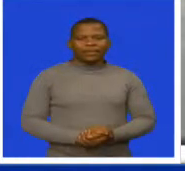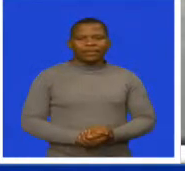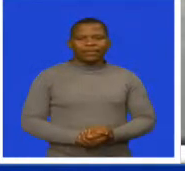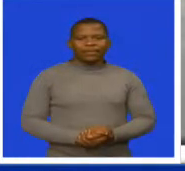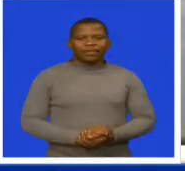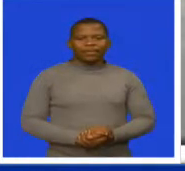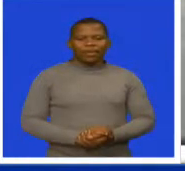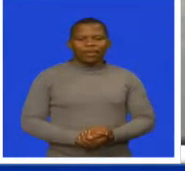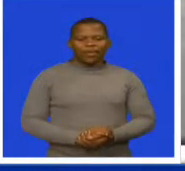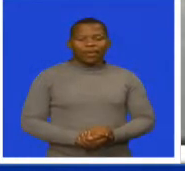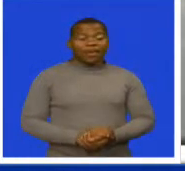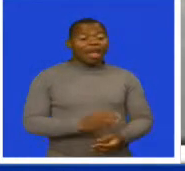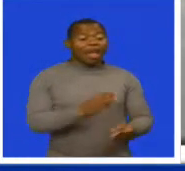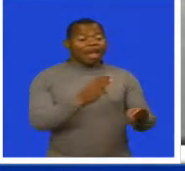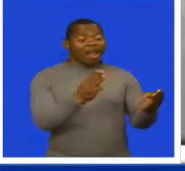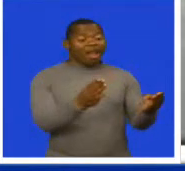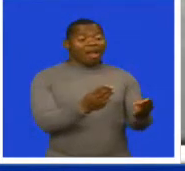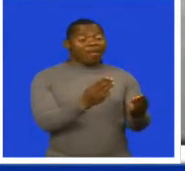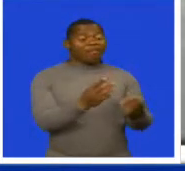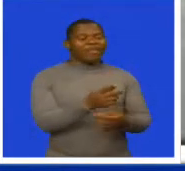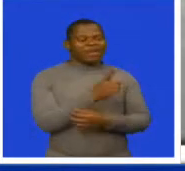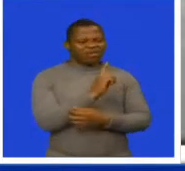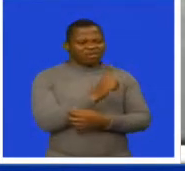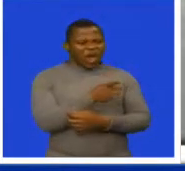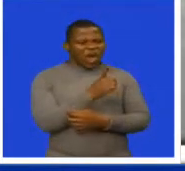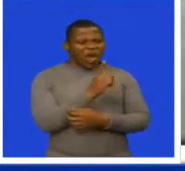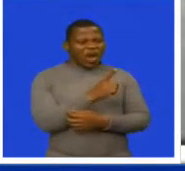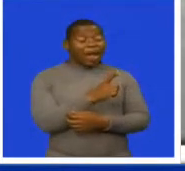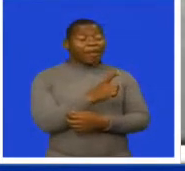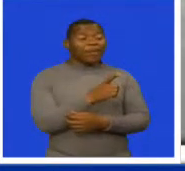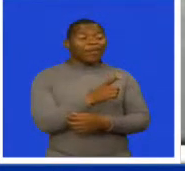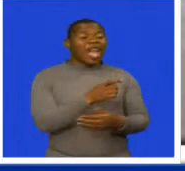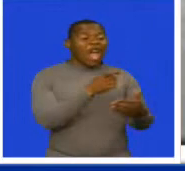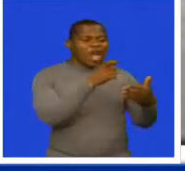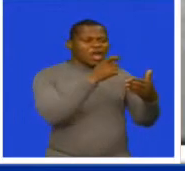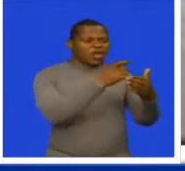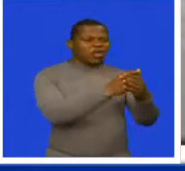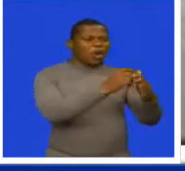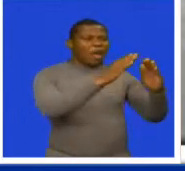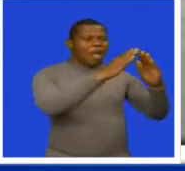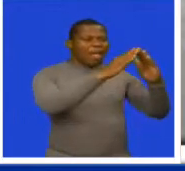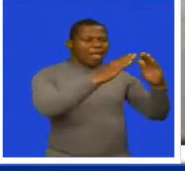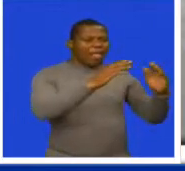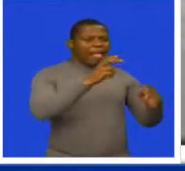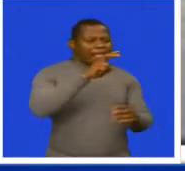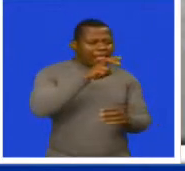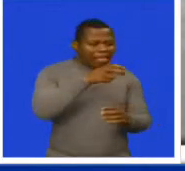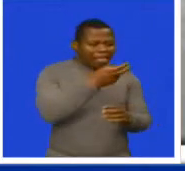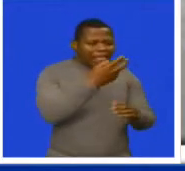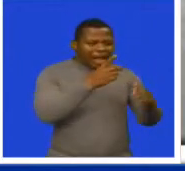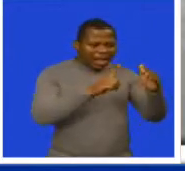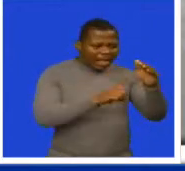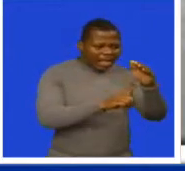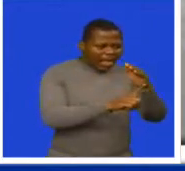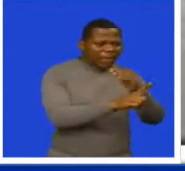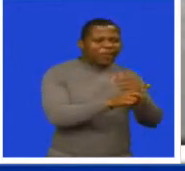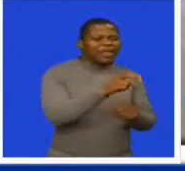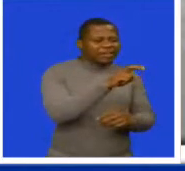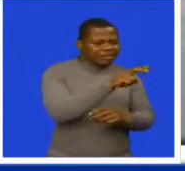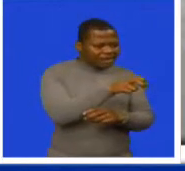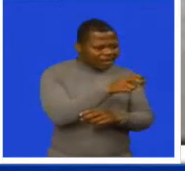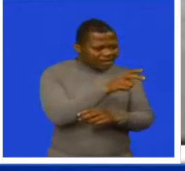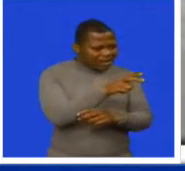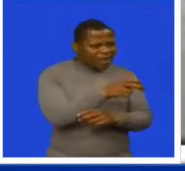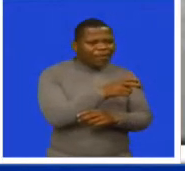Labasolakala kuthi bagcikeza titolo kanye nasetindlini kalomahasha balivumile licala enkantolo esimunye kuvelele enkantolo ukuthi